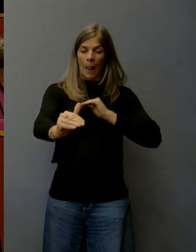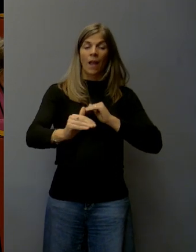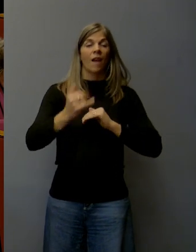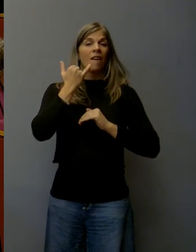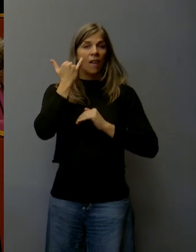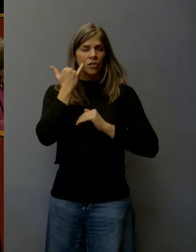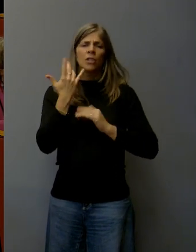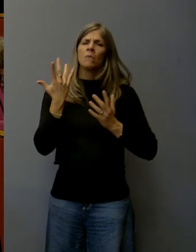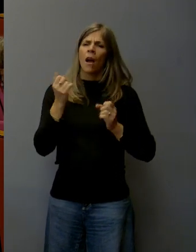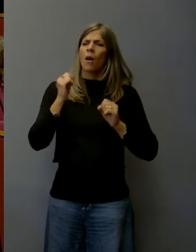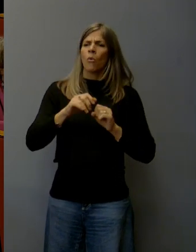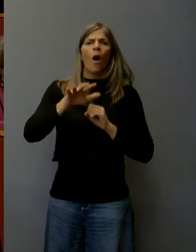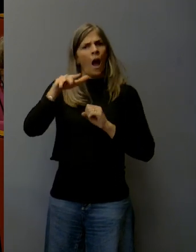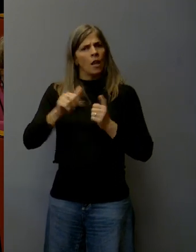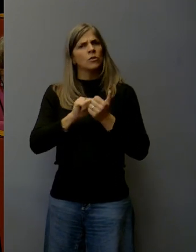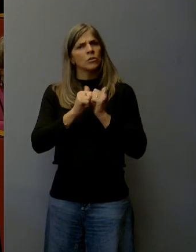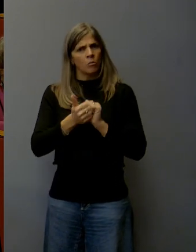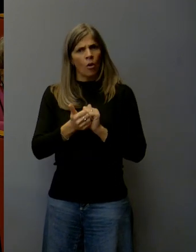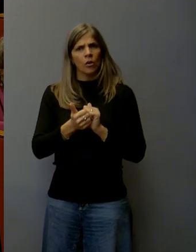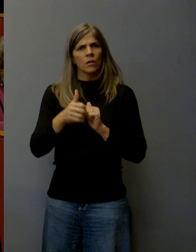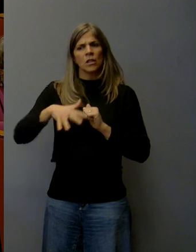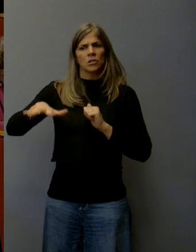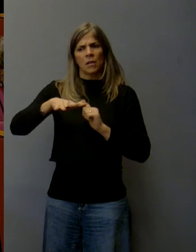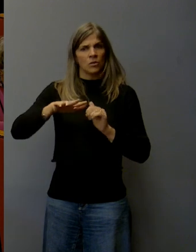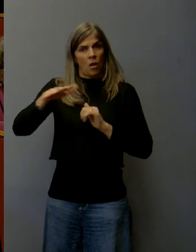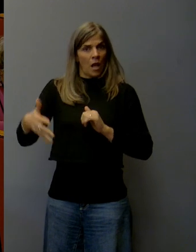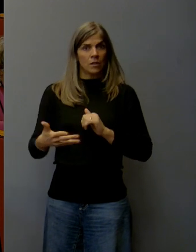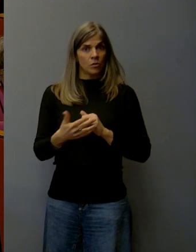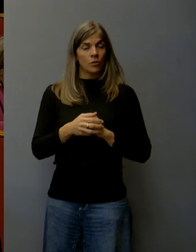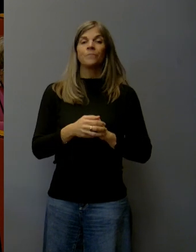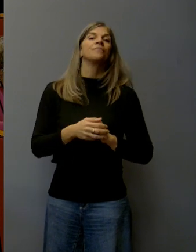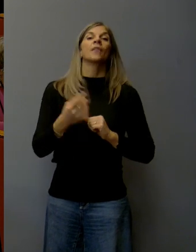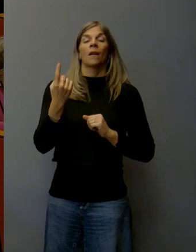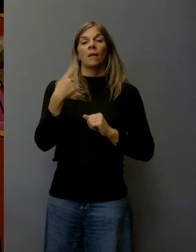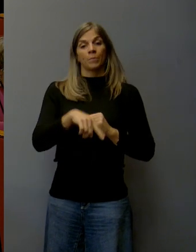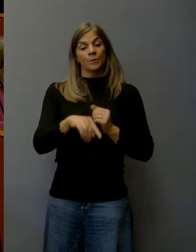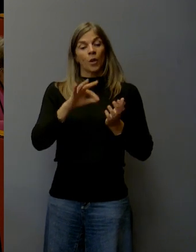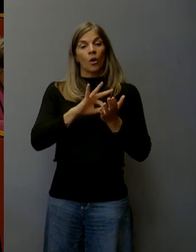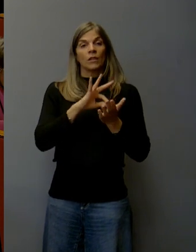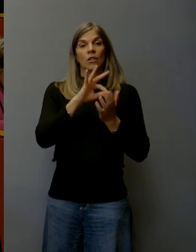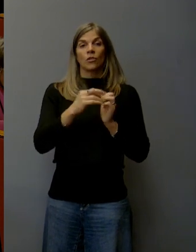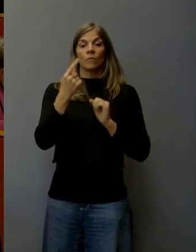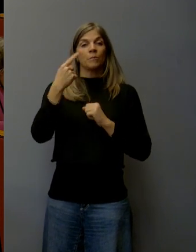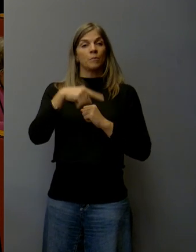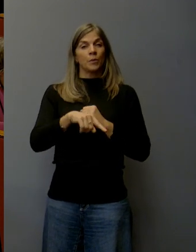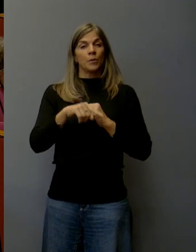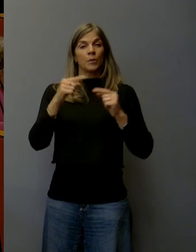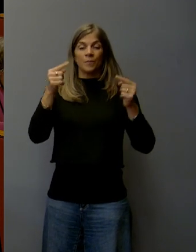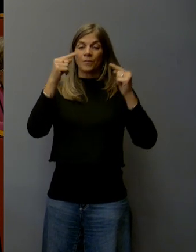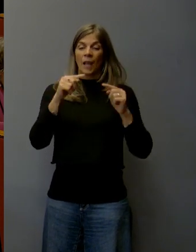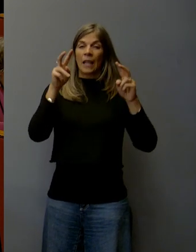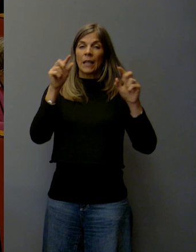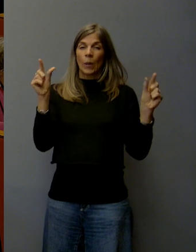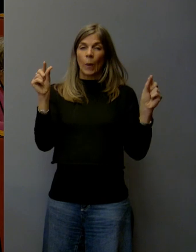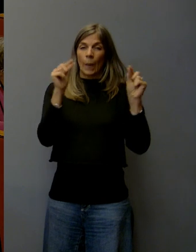occupare lo spazio con attività sportive motivo per cui in questo ordine del giorno i sottotitolo che ho voluto in qualche